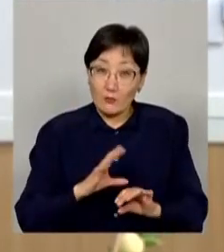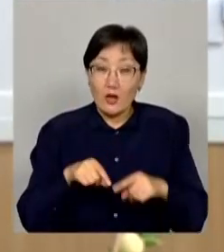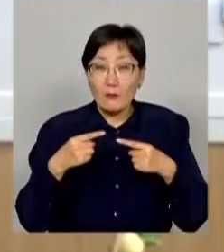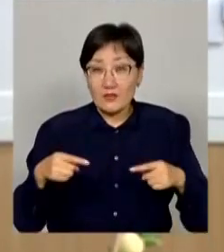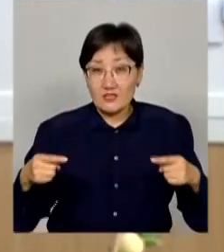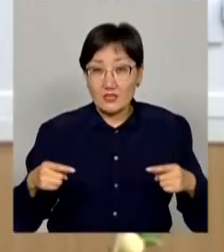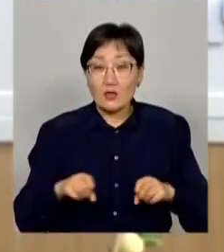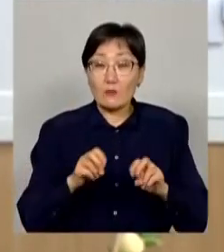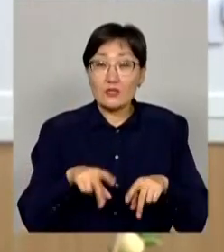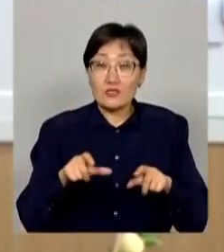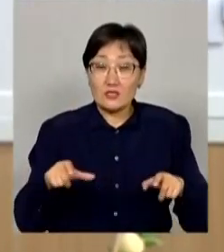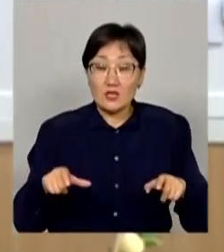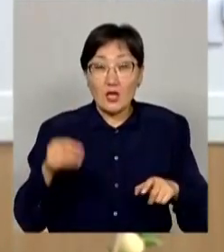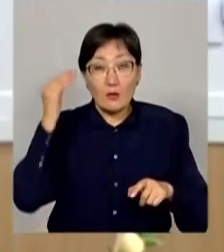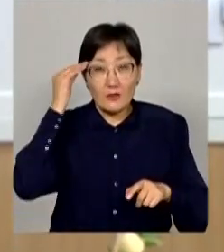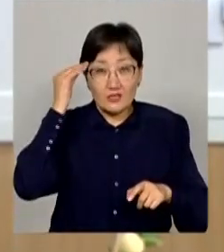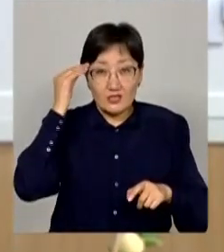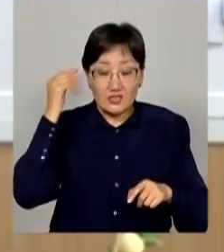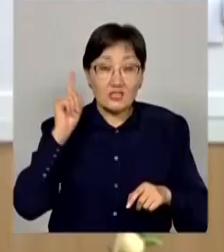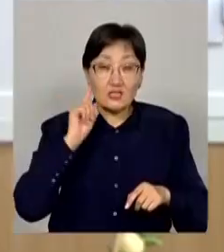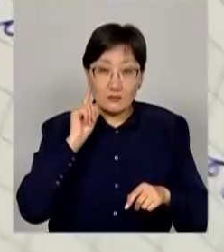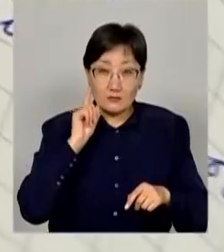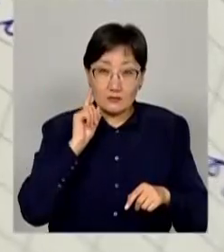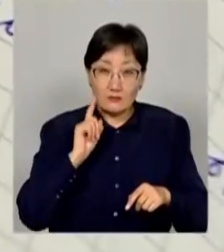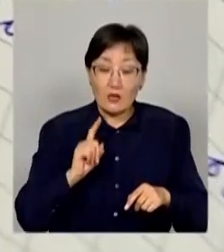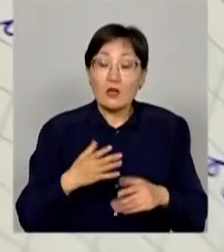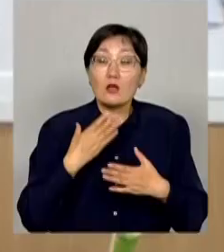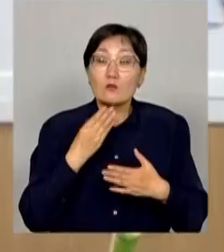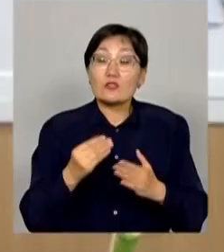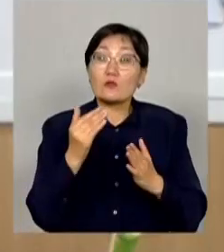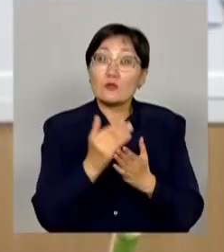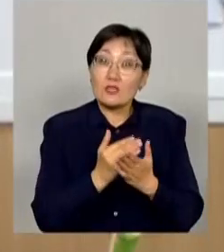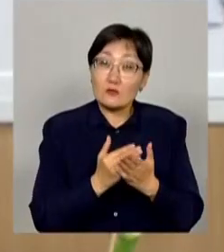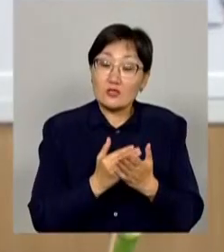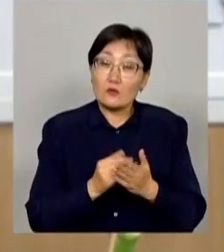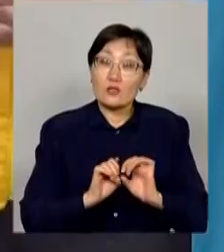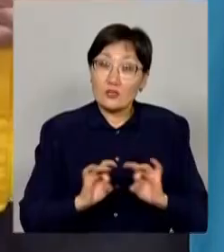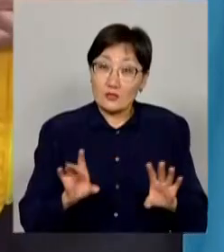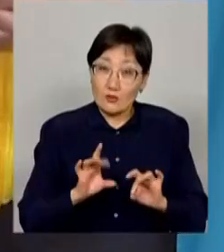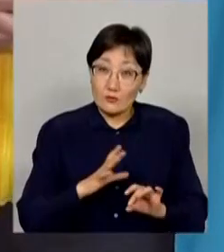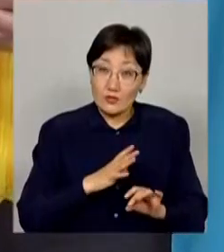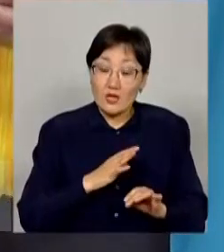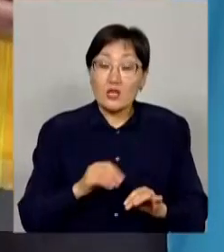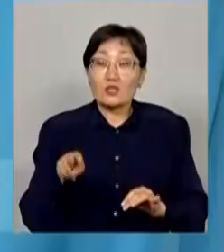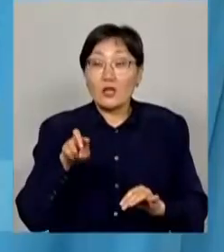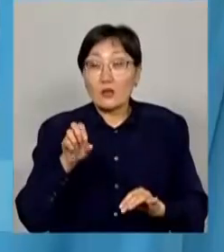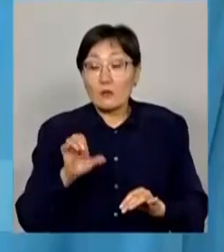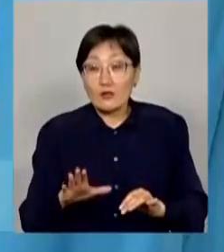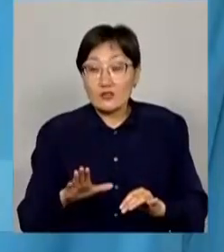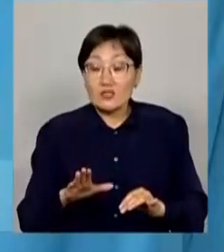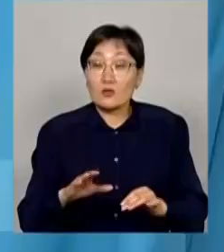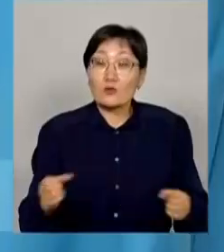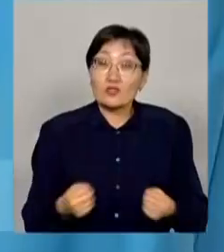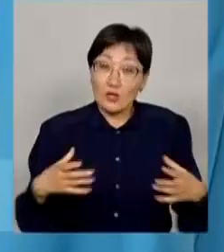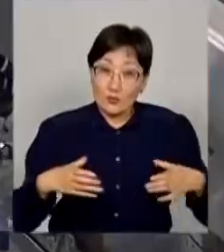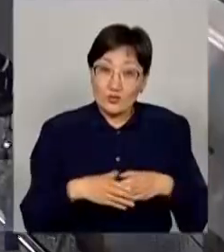да мамандардың пікірлерімен бөлістік. Өзінің бағдарламасымен таныстырып өтті. Жигули Дәрібаев пен үміткердің қолдау